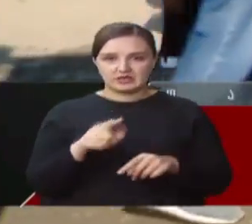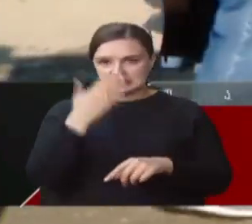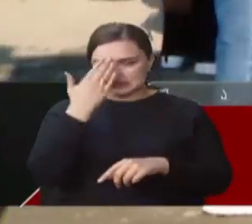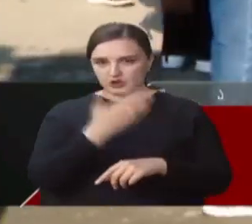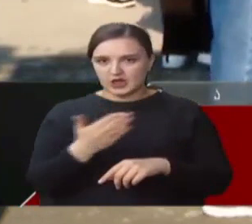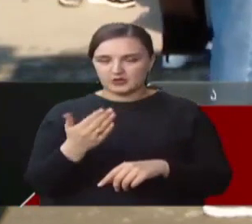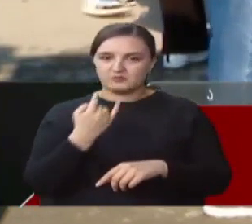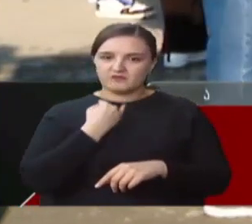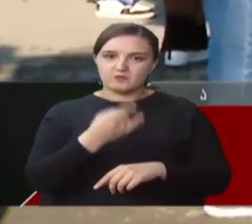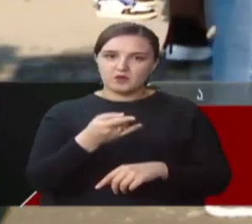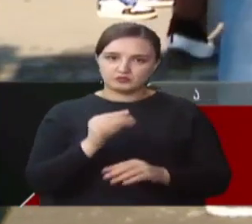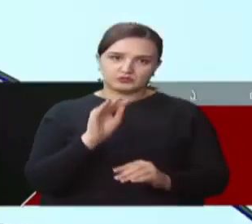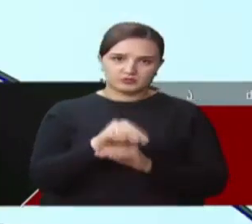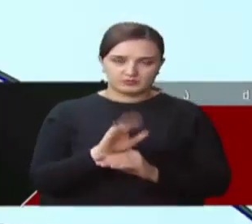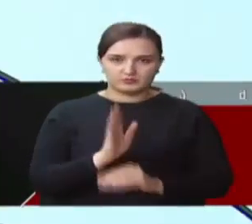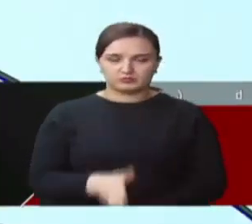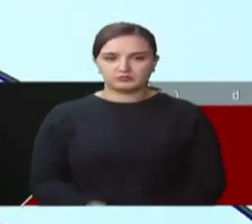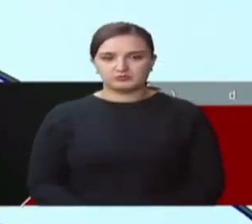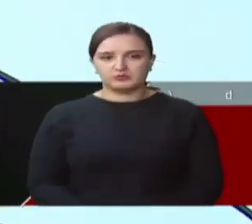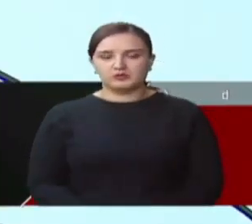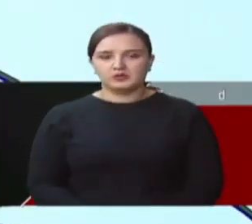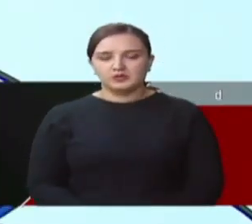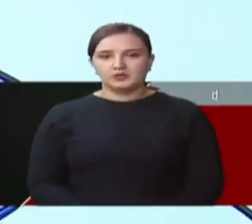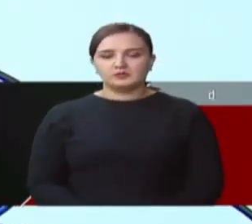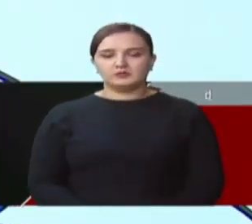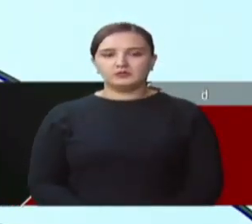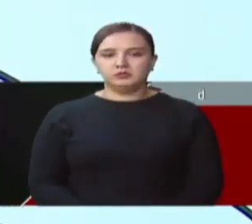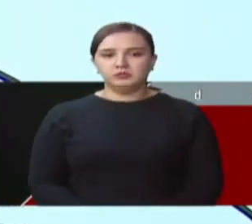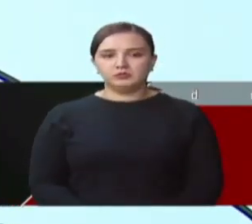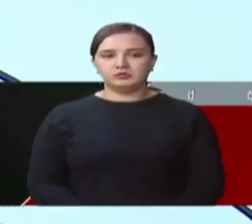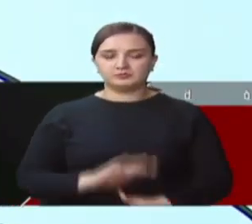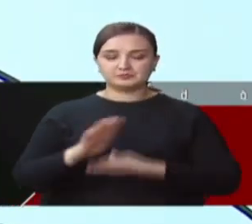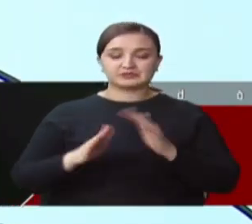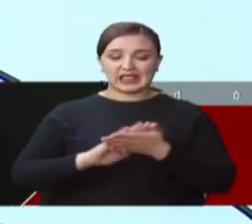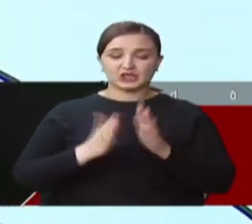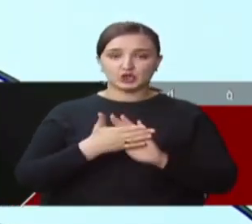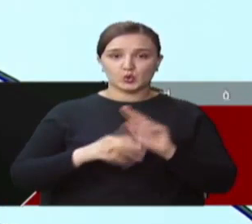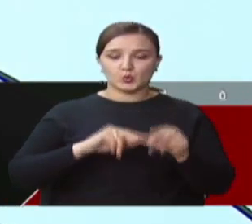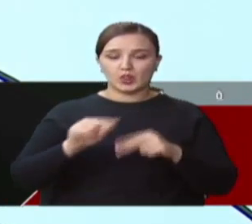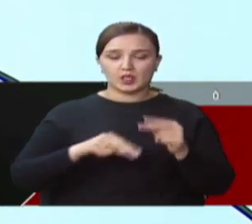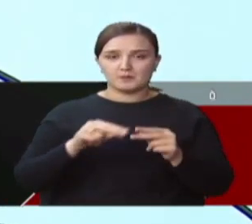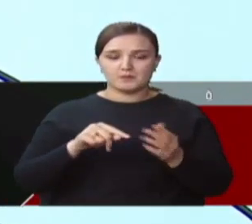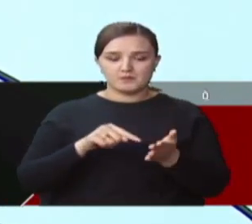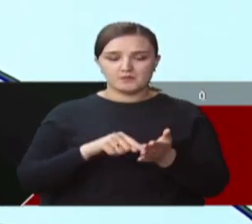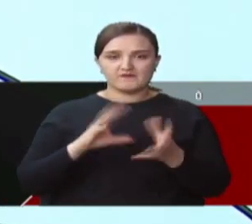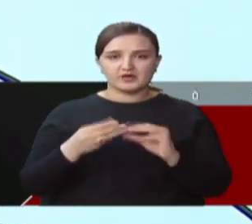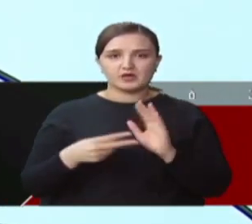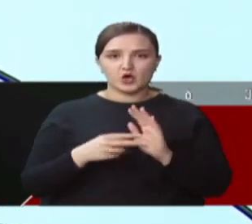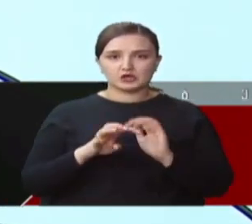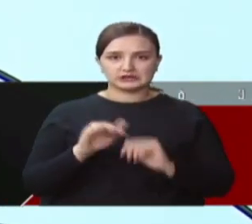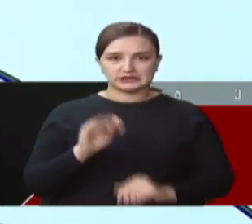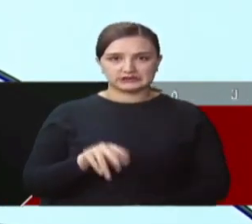საზოგადოებრივი ტრანსპორტის დამატებას Basta Ხელშეკრულების საერთო ღირებულება შეადგენს 13 მილიონ 400 000 ლარს, რომელიც